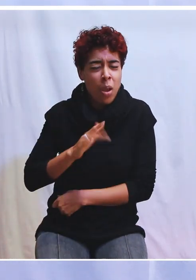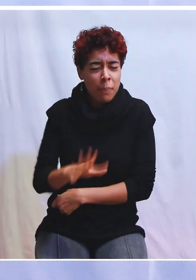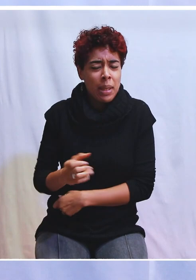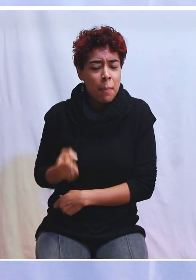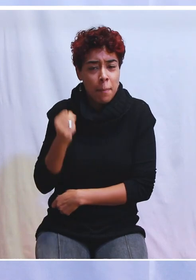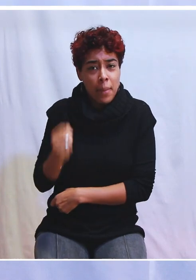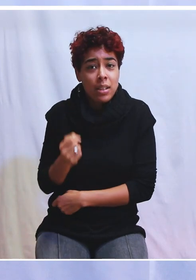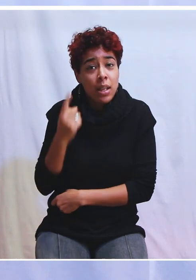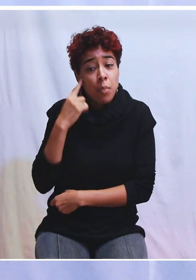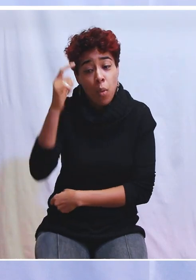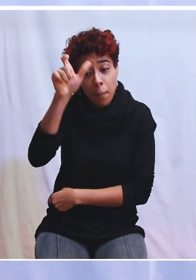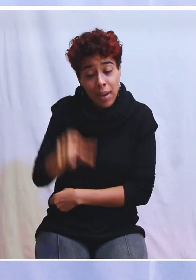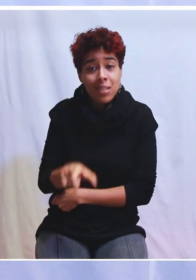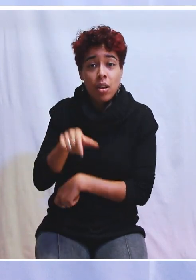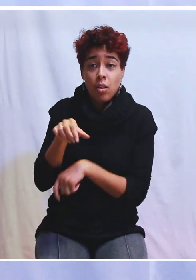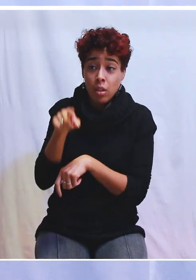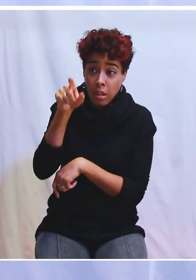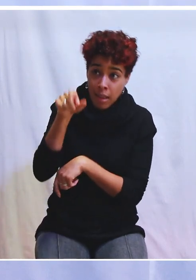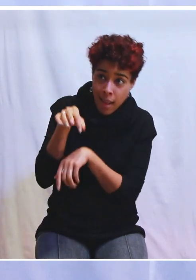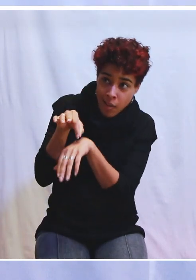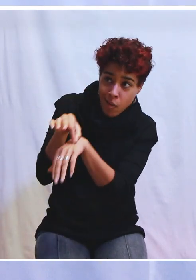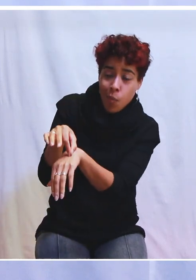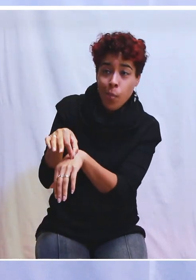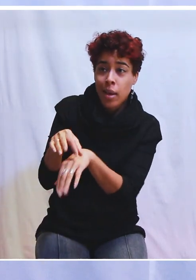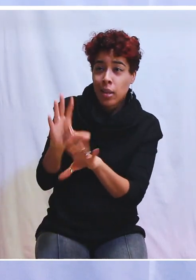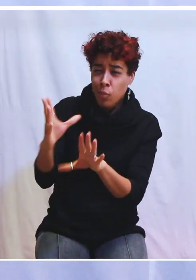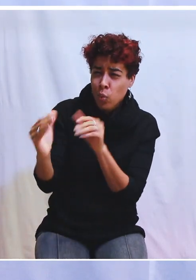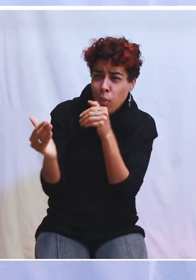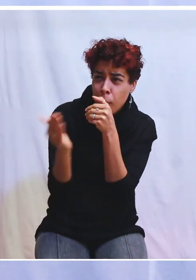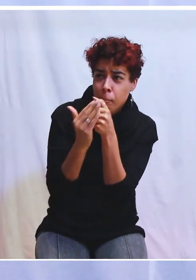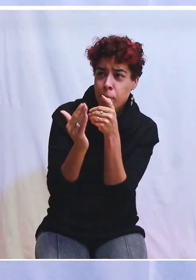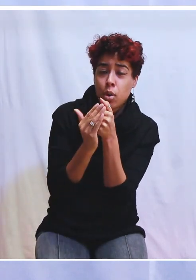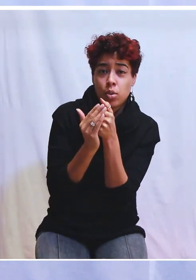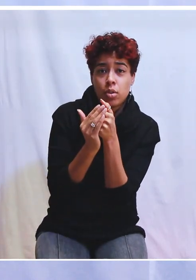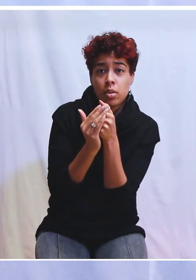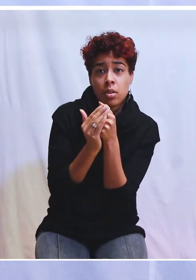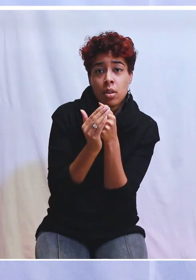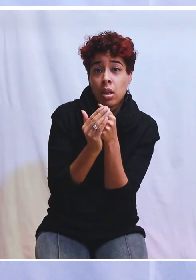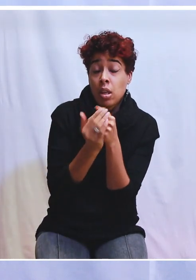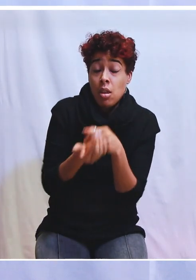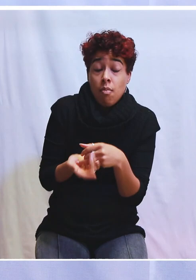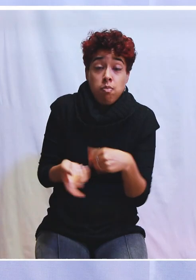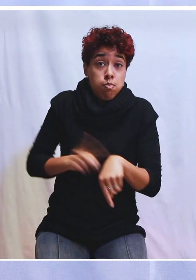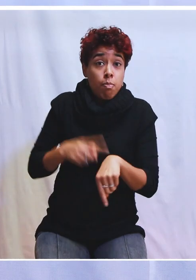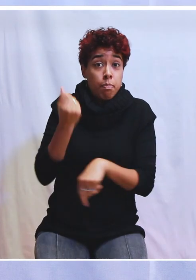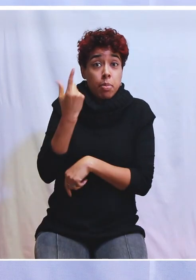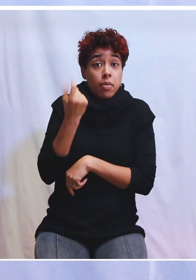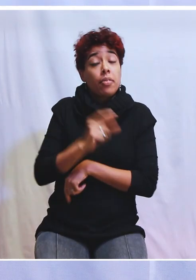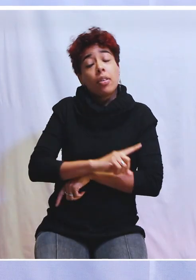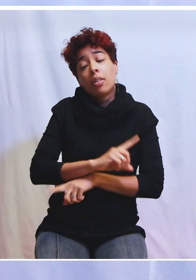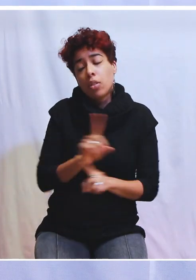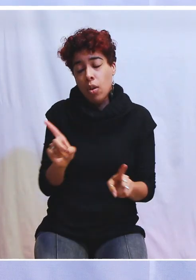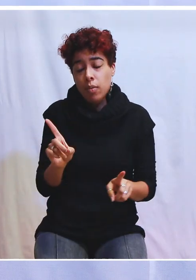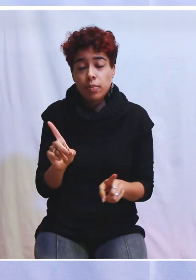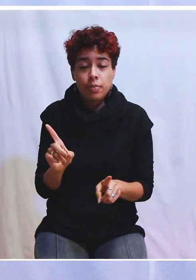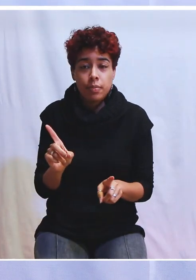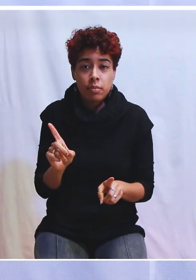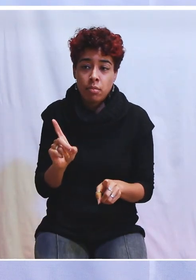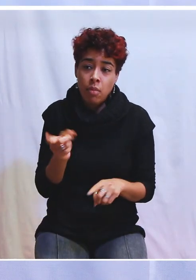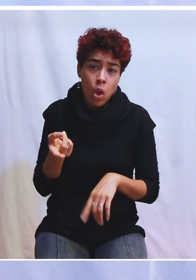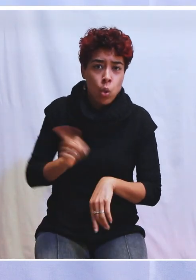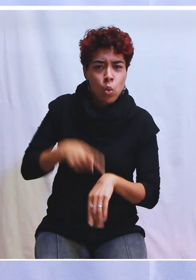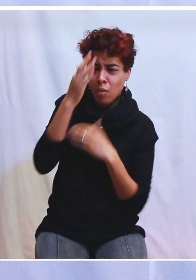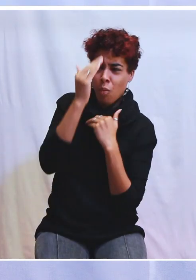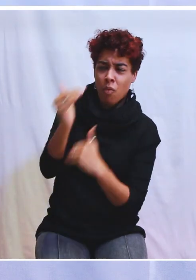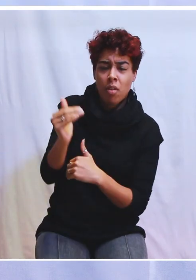que nous accompagnons et d'avoir cette proximité avec. Et ça ne se fait pas du jour au lendemain, mon frère, ma sœur. C'est pas du jour au lendemain on fait confiance à